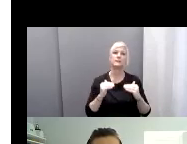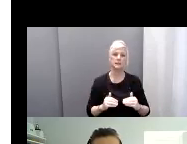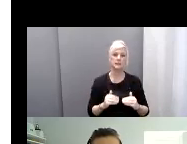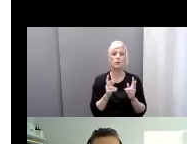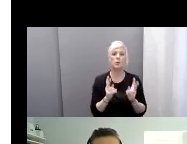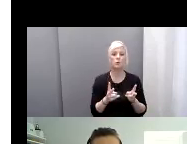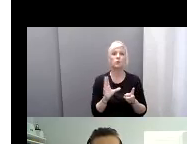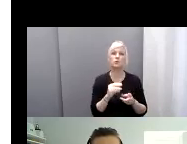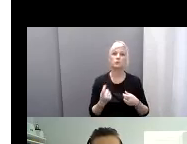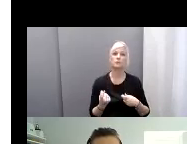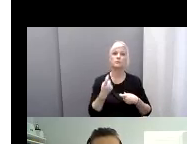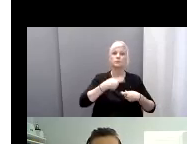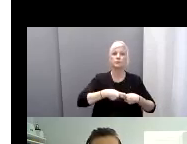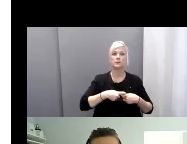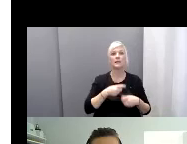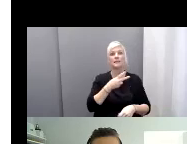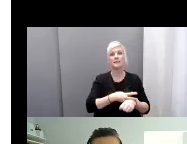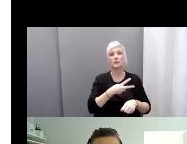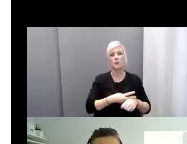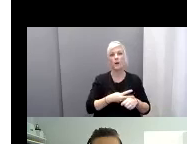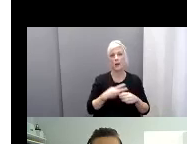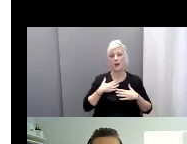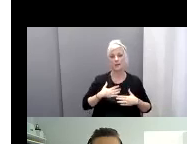gäller sexuell hälsa.